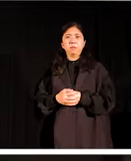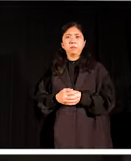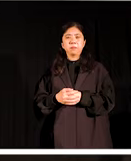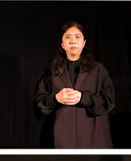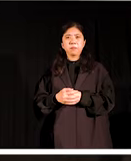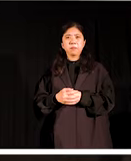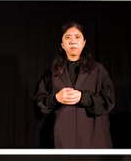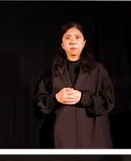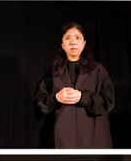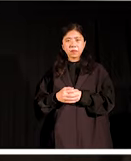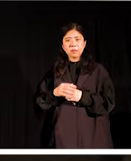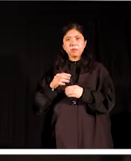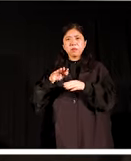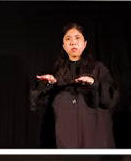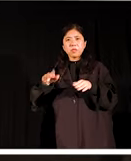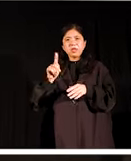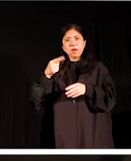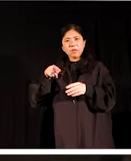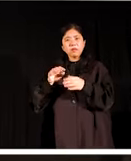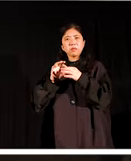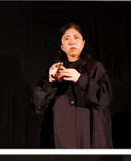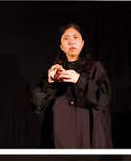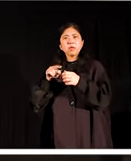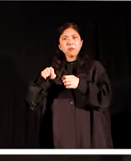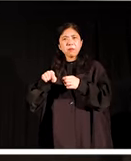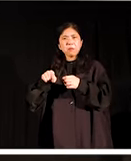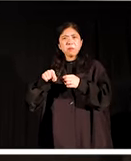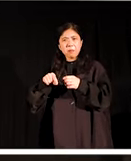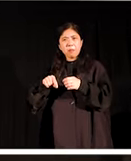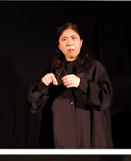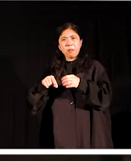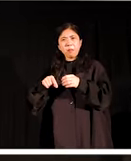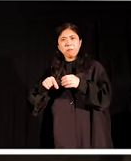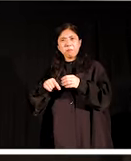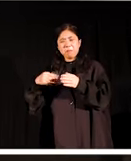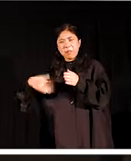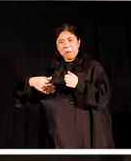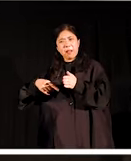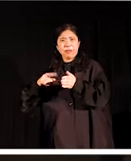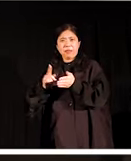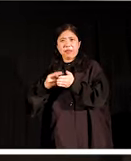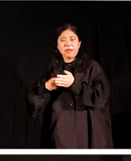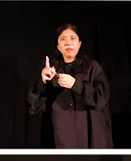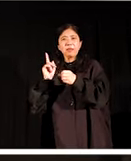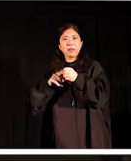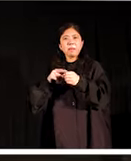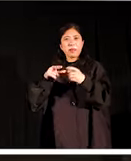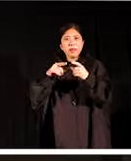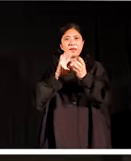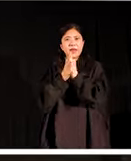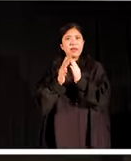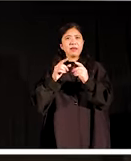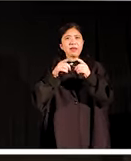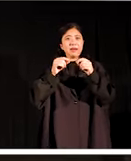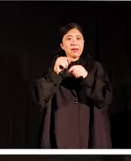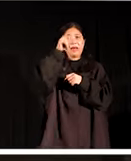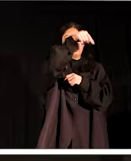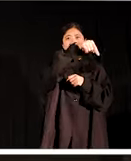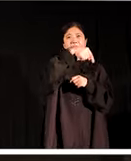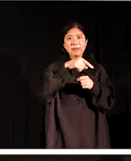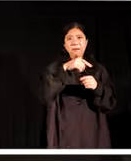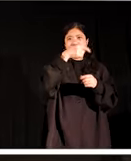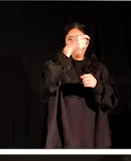あの劣ってる点があった県外に行かないと治療できないようなのがあったのでそれを買いたくて小児会になって県外で研修もしたんですがま